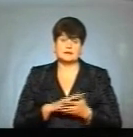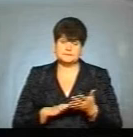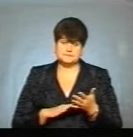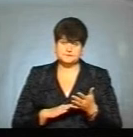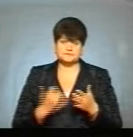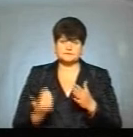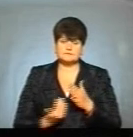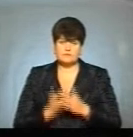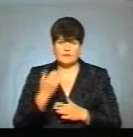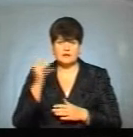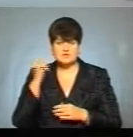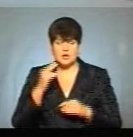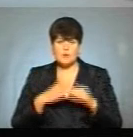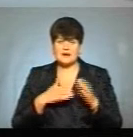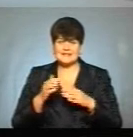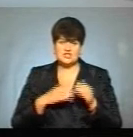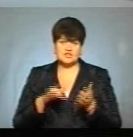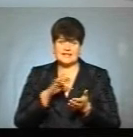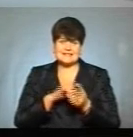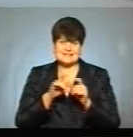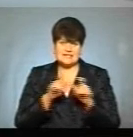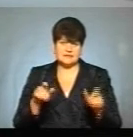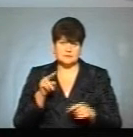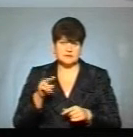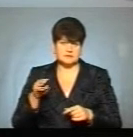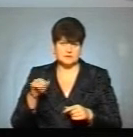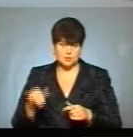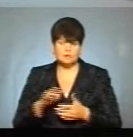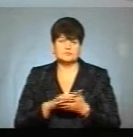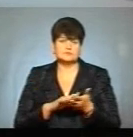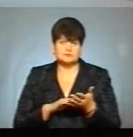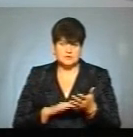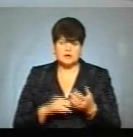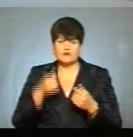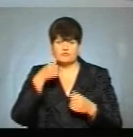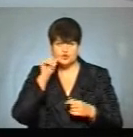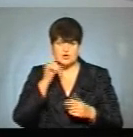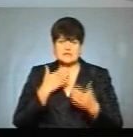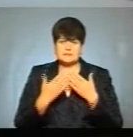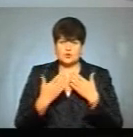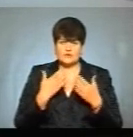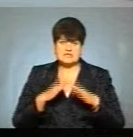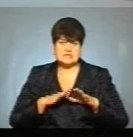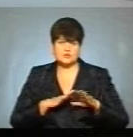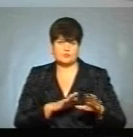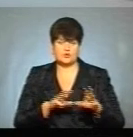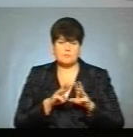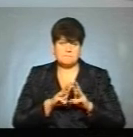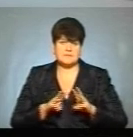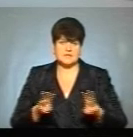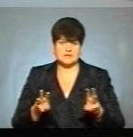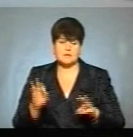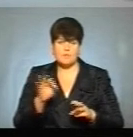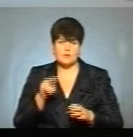оновлення навчально-практичних центрів, закладів професійної освіти триває. І вчора, спілкувавшись з заступником міністра саме